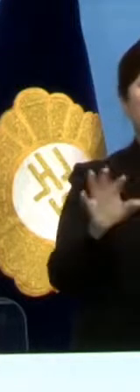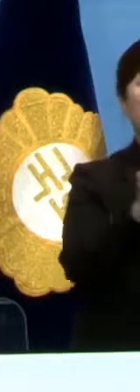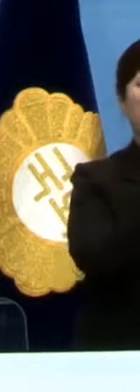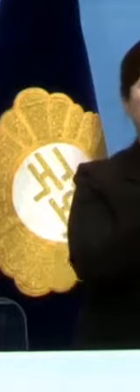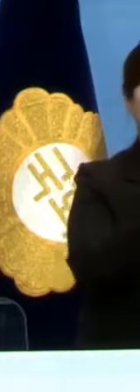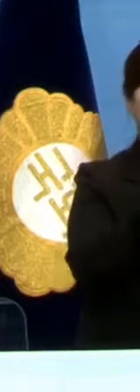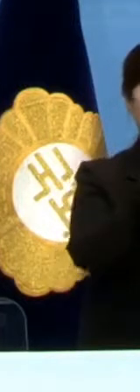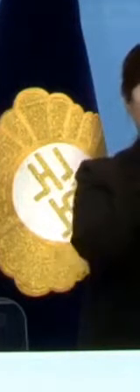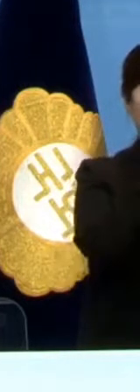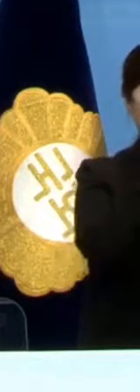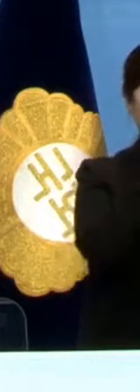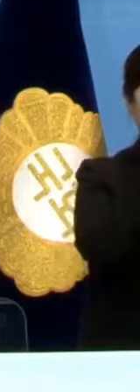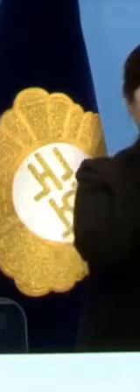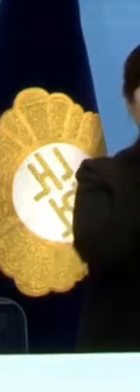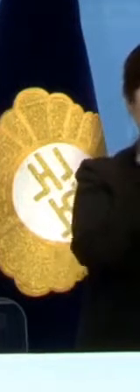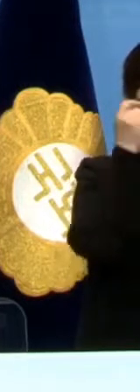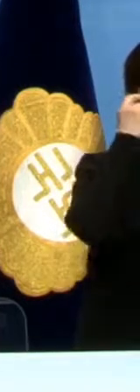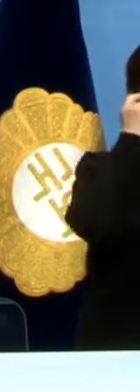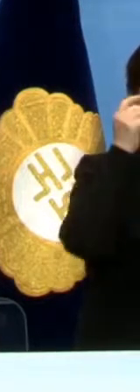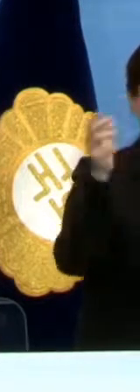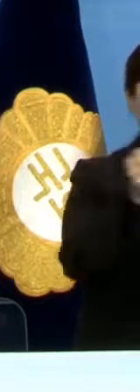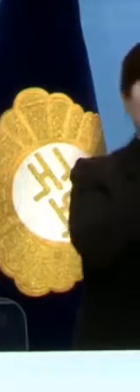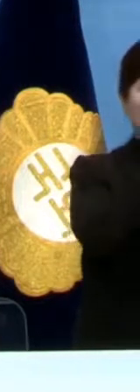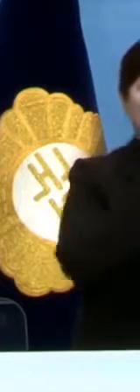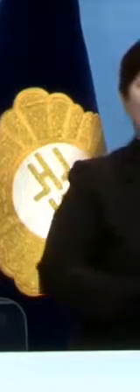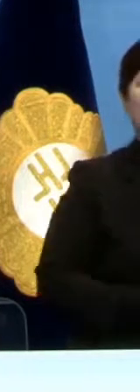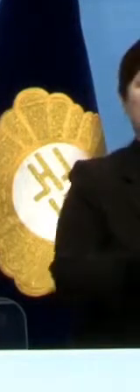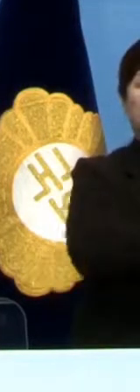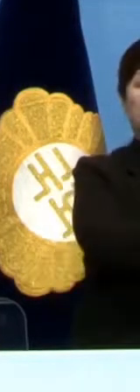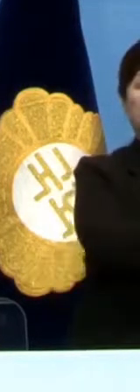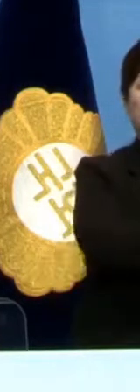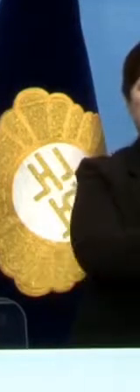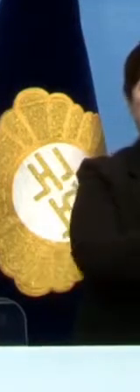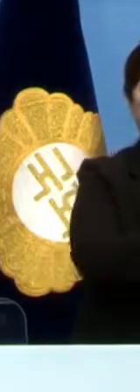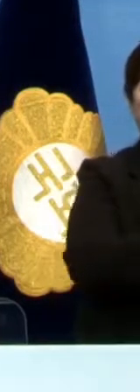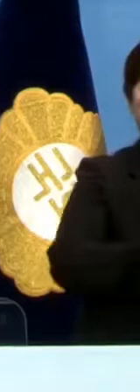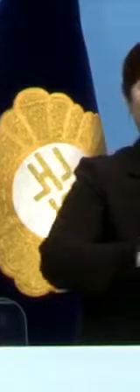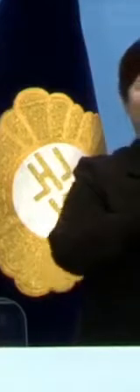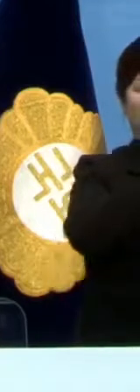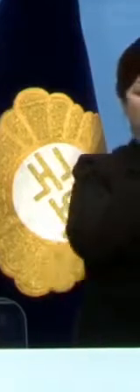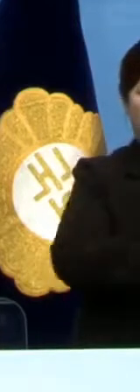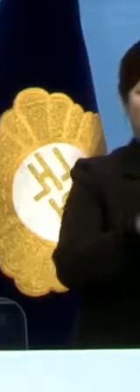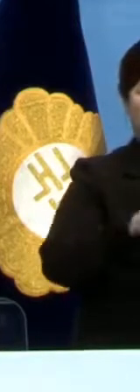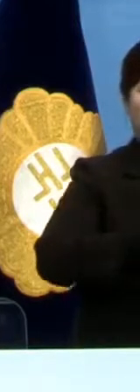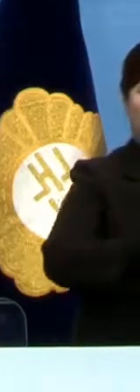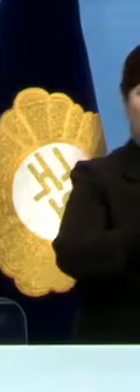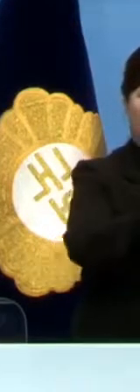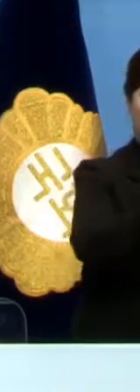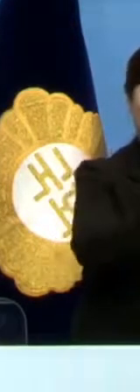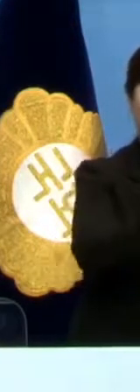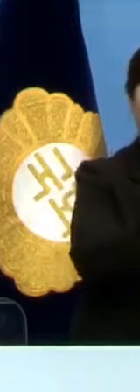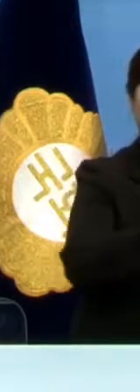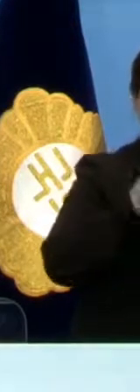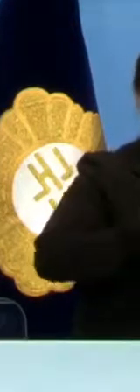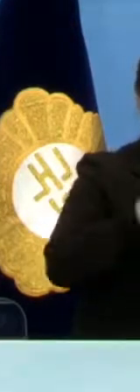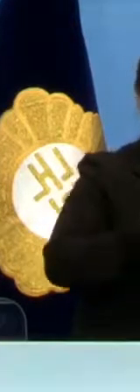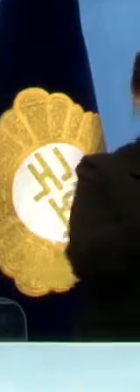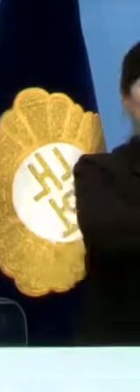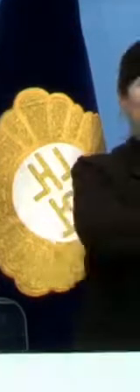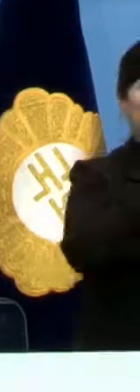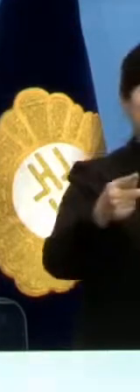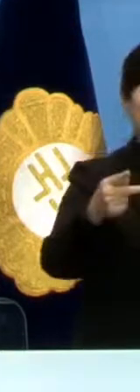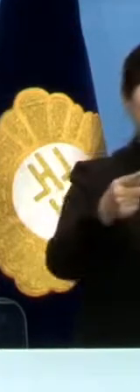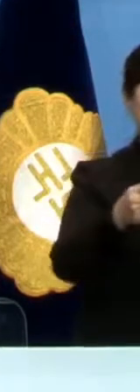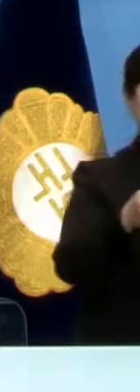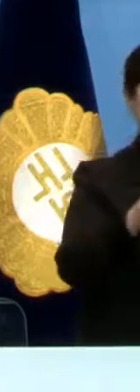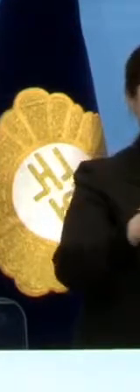직결된다는 그런 문제의식을 가지고 있습니다. 특히 남부 내륙 철도가 이제 KTX 선이죠.